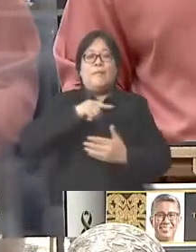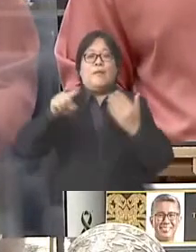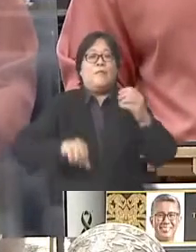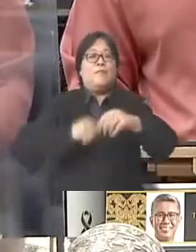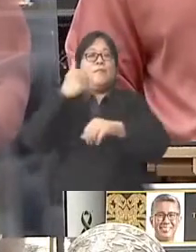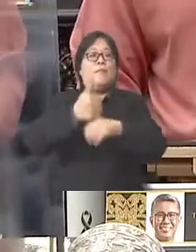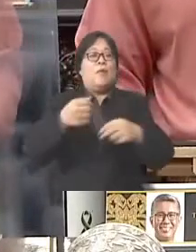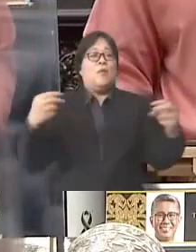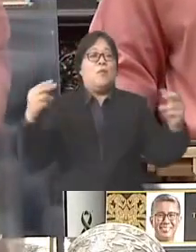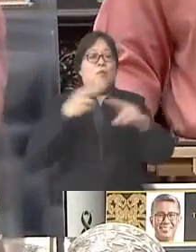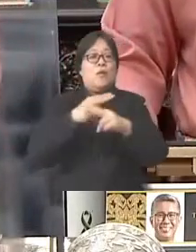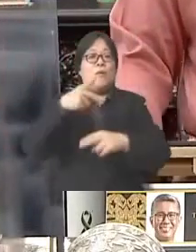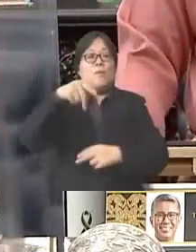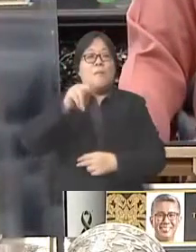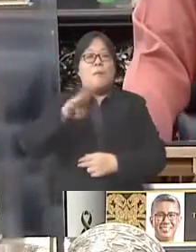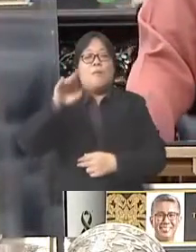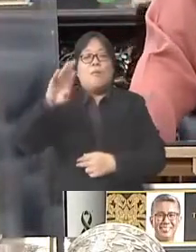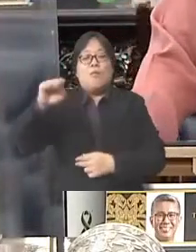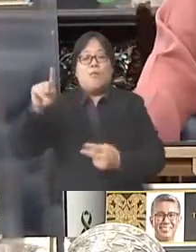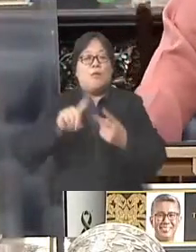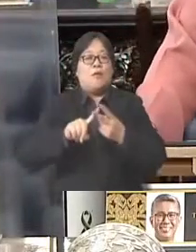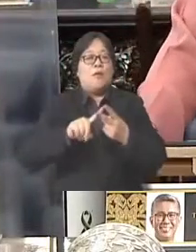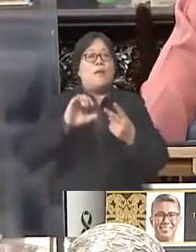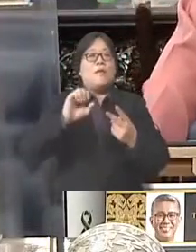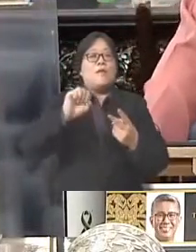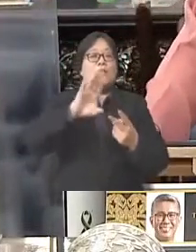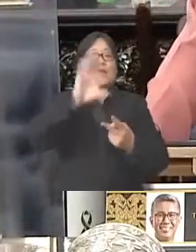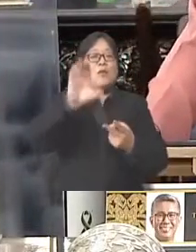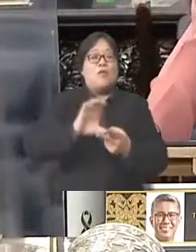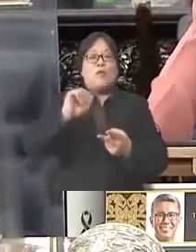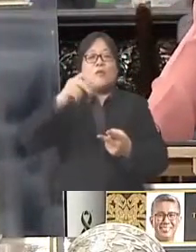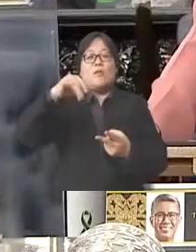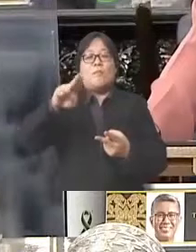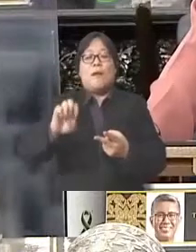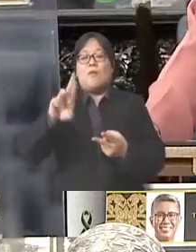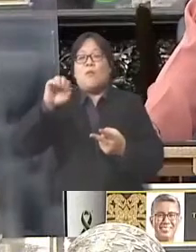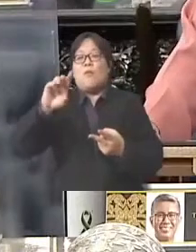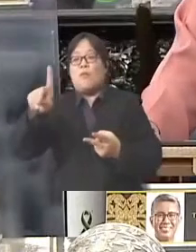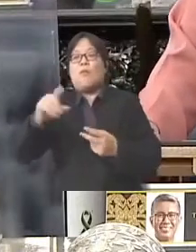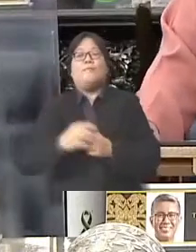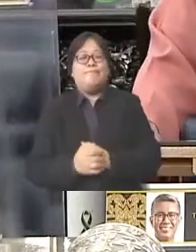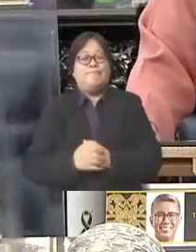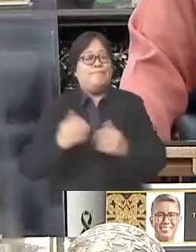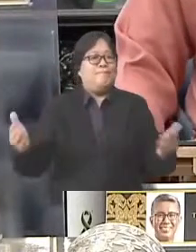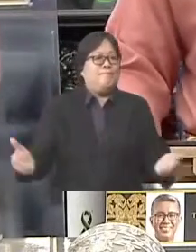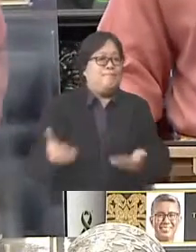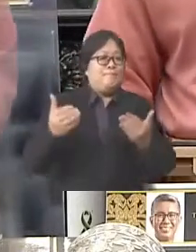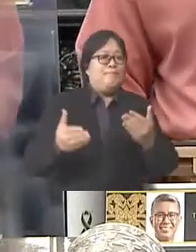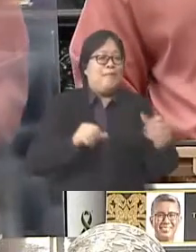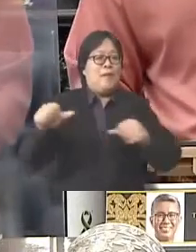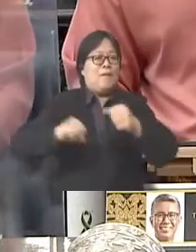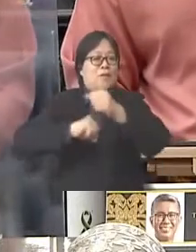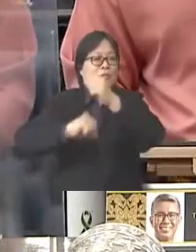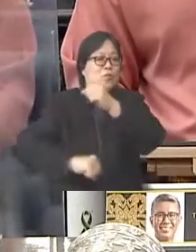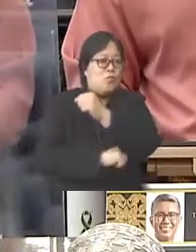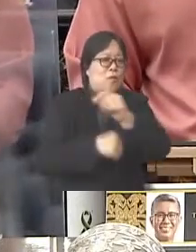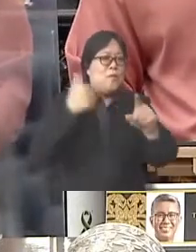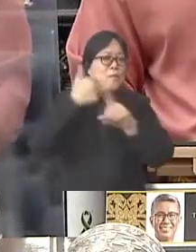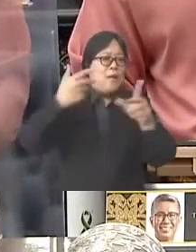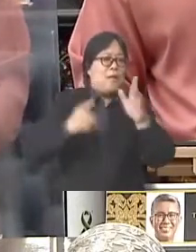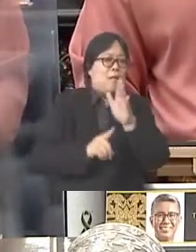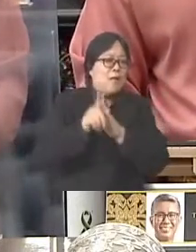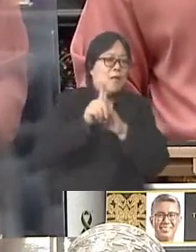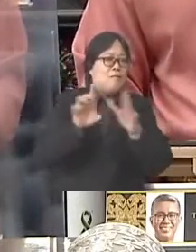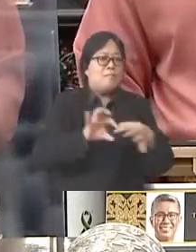pembinaan Debora Yapen Borneo dan sensor Spanyol bagi merancangkan lagi activity pembangunan infrastruktur private tinggi secara